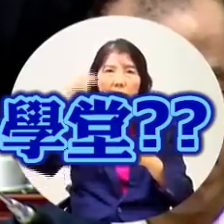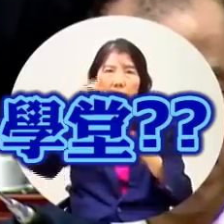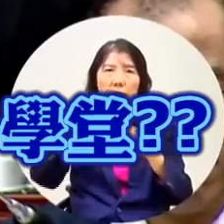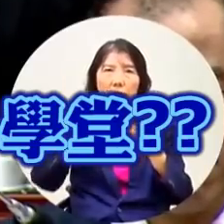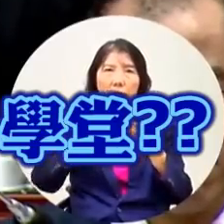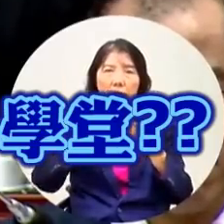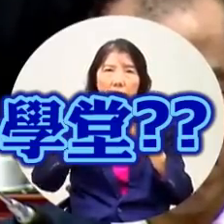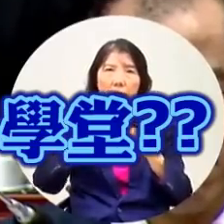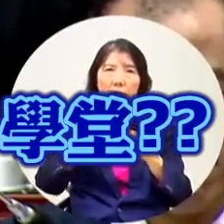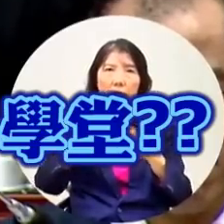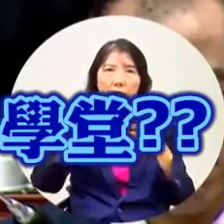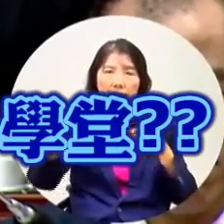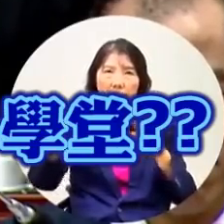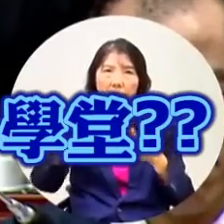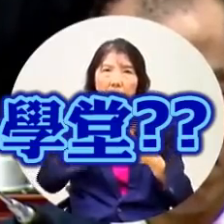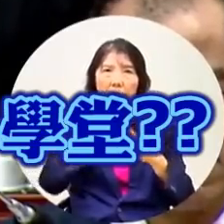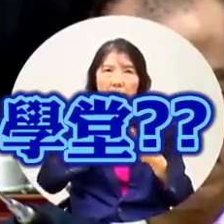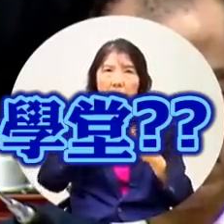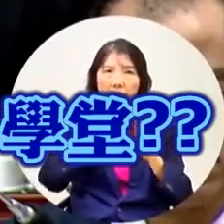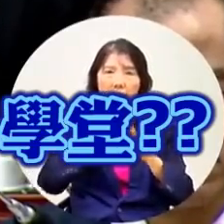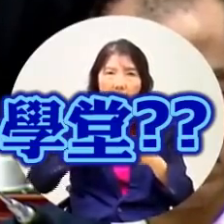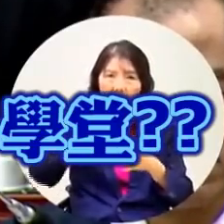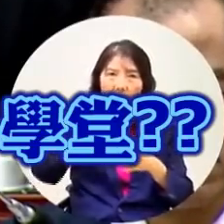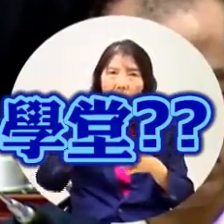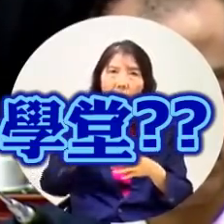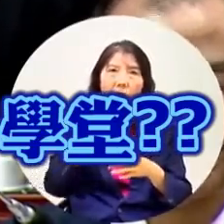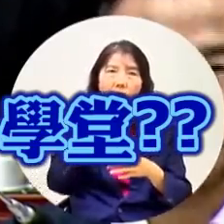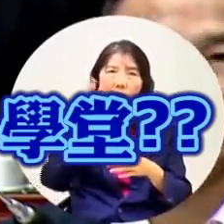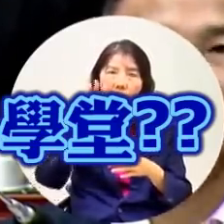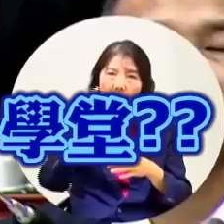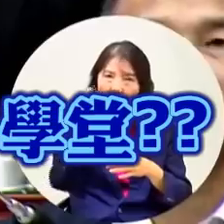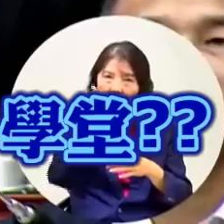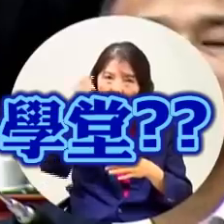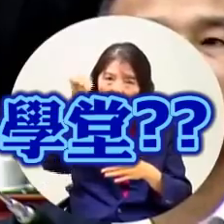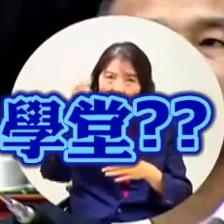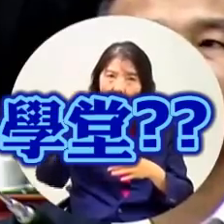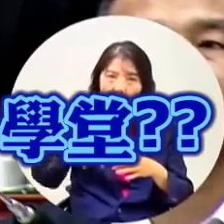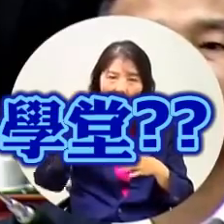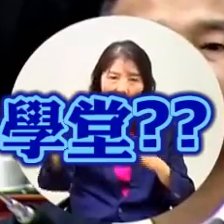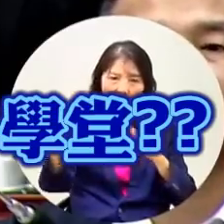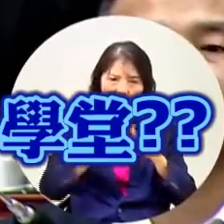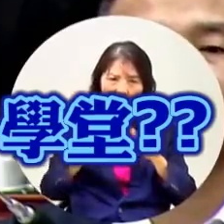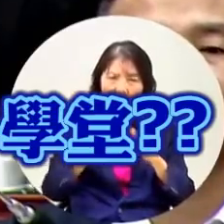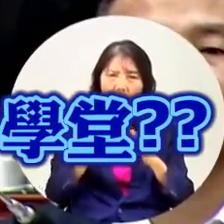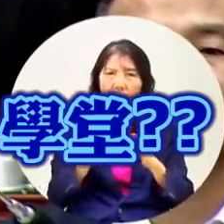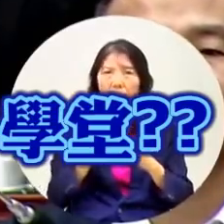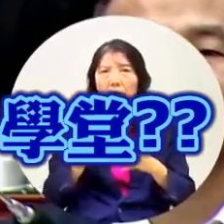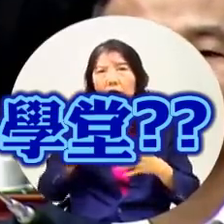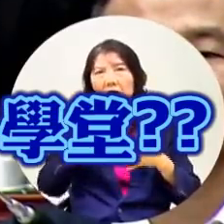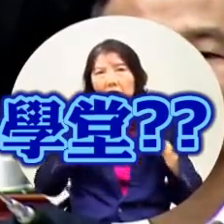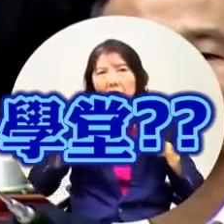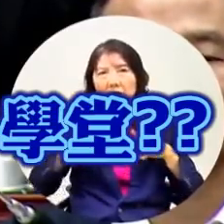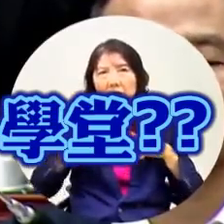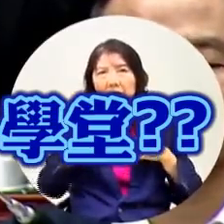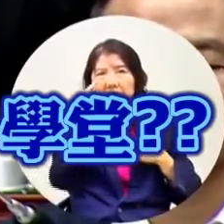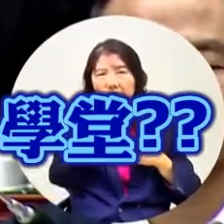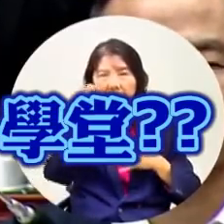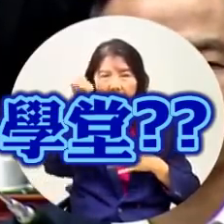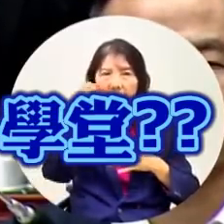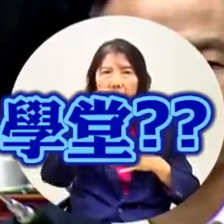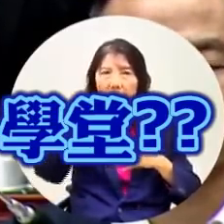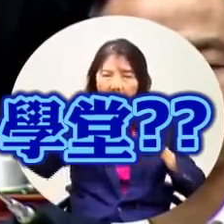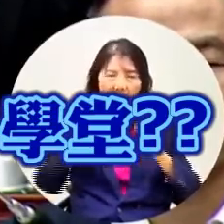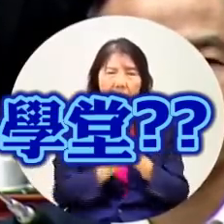税，如果有任何特权，来这里吃香喝辣，想要享受特权，对不起，我立刻开